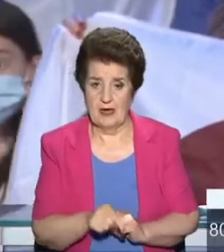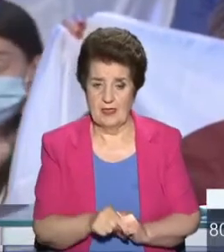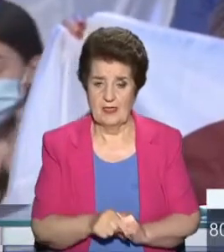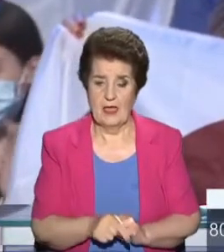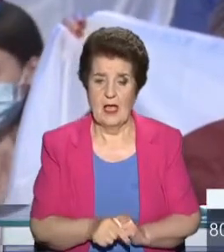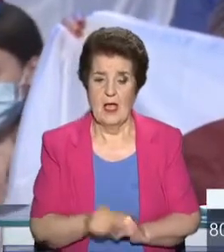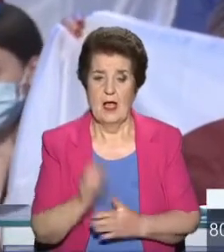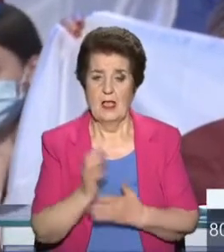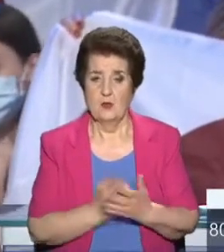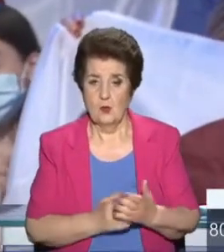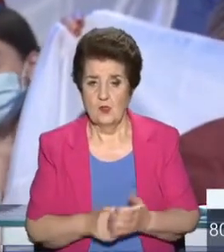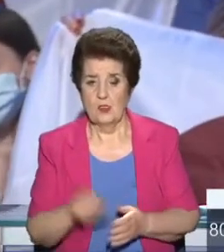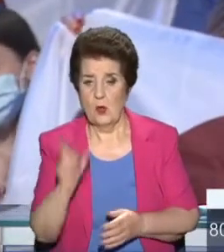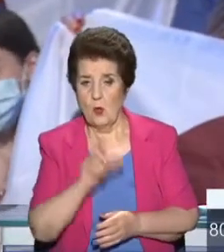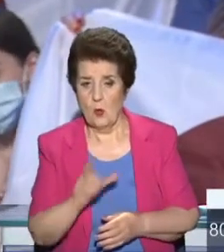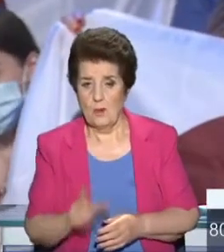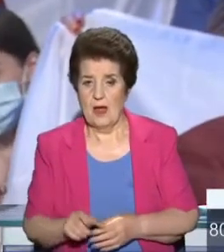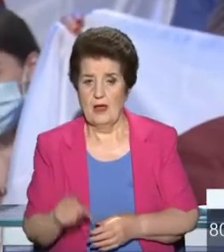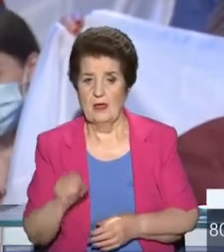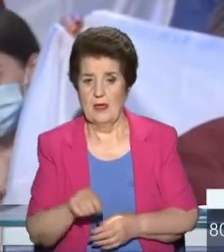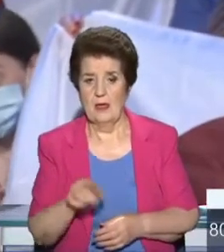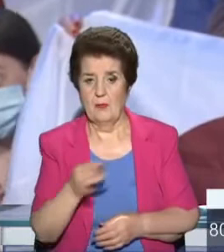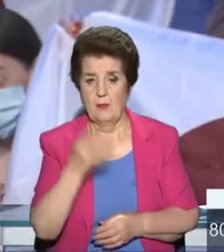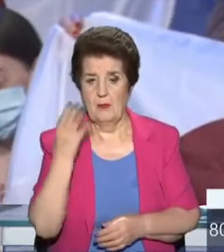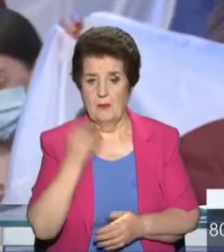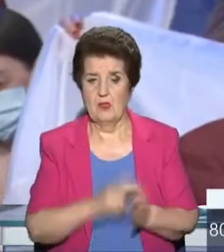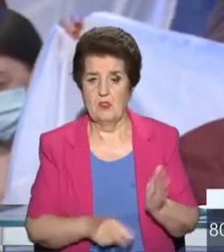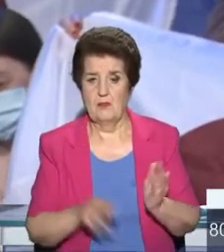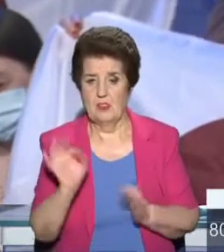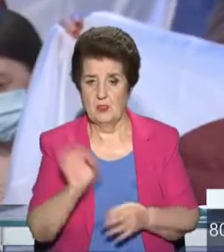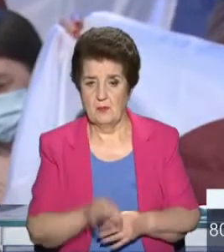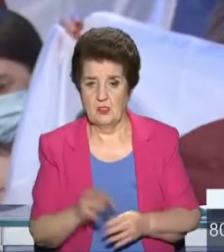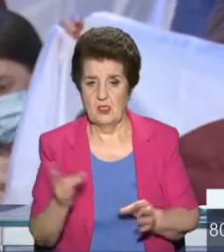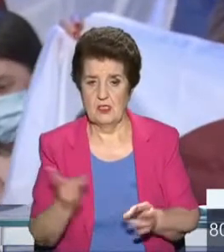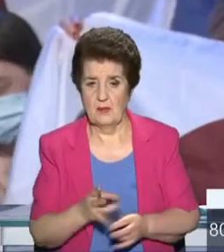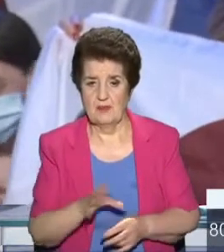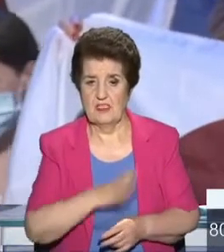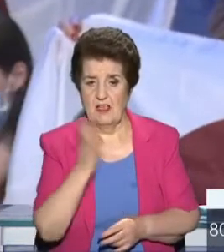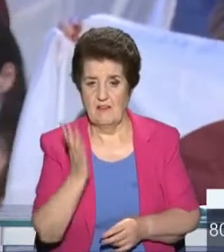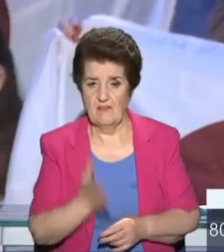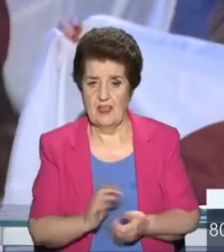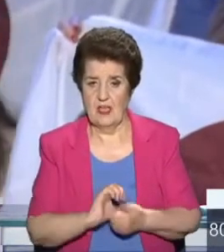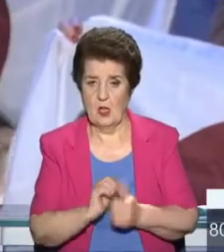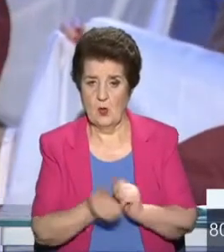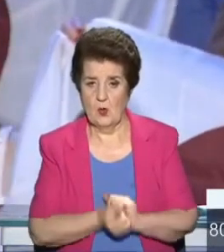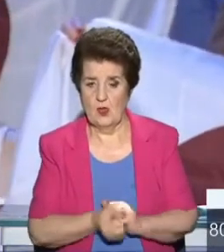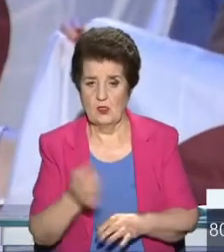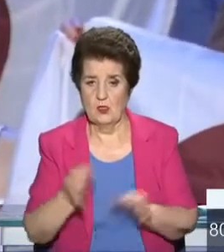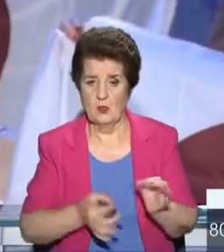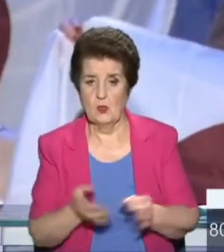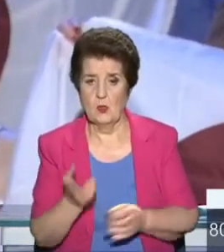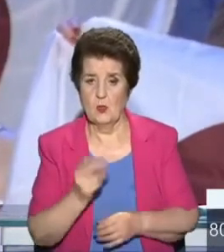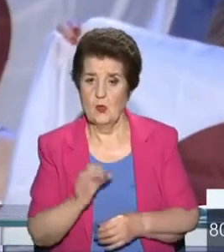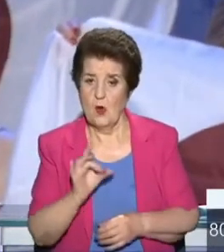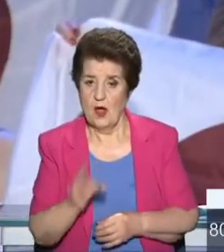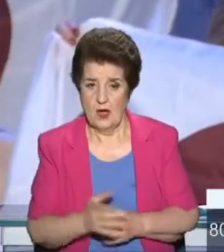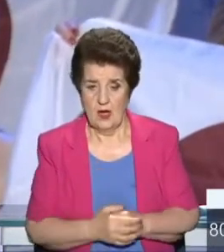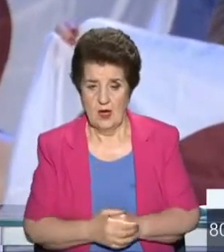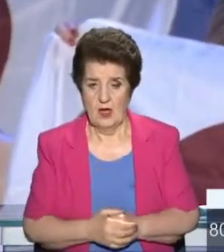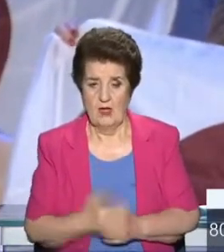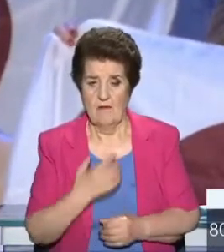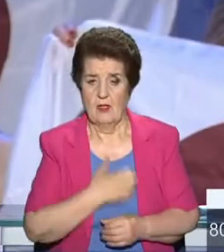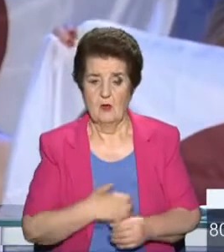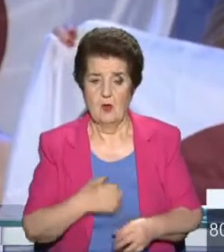umană judecătorească acolo unde ne predăm la 70 de procente trebuie să fie Înlocuiți judec nu doar la examene